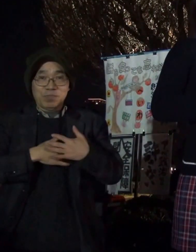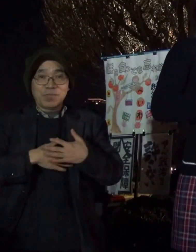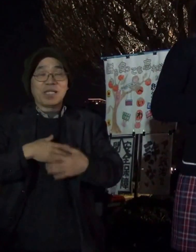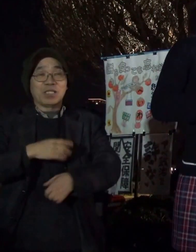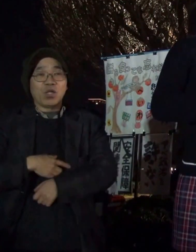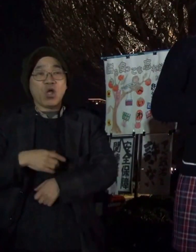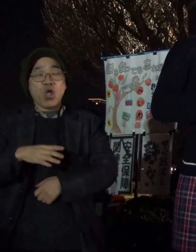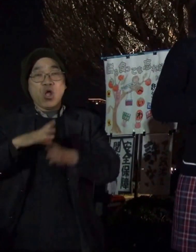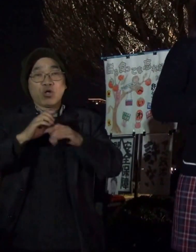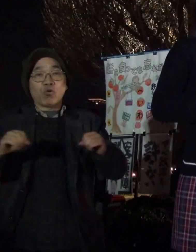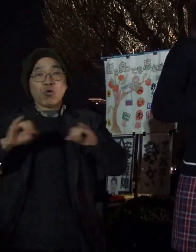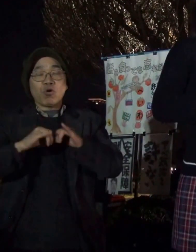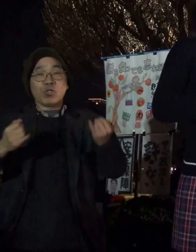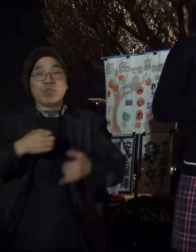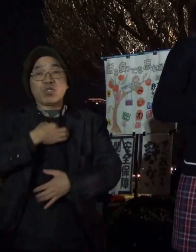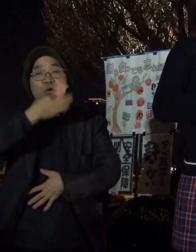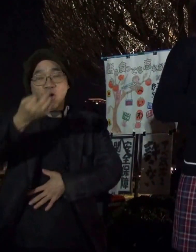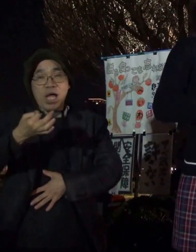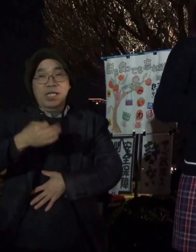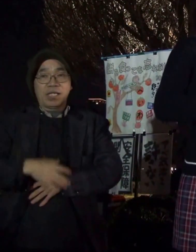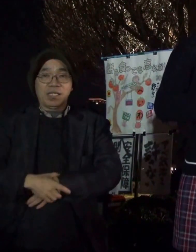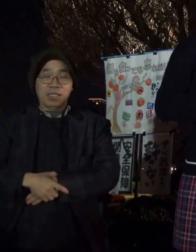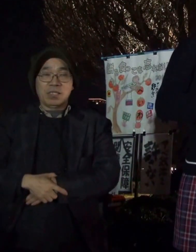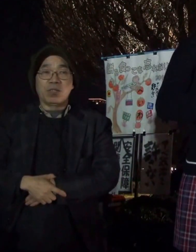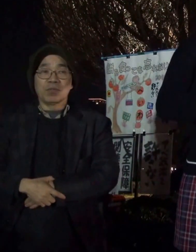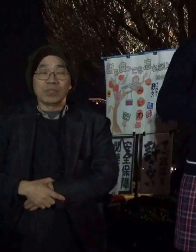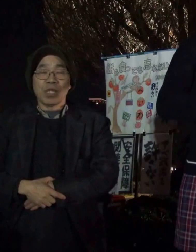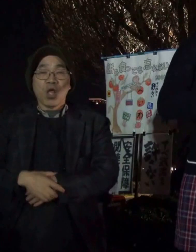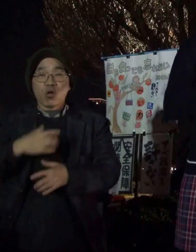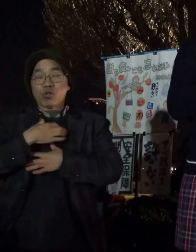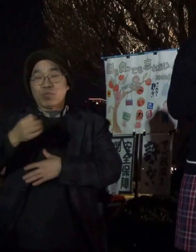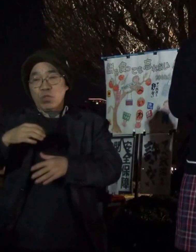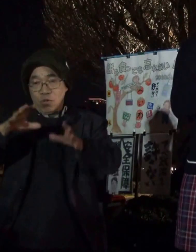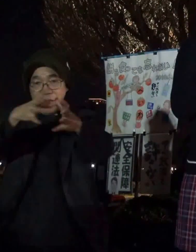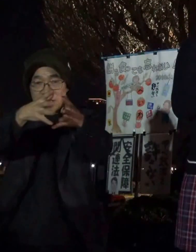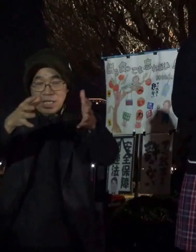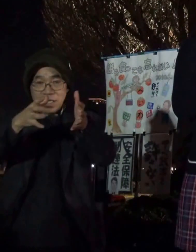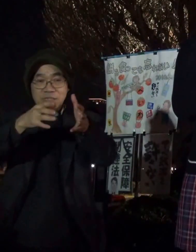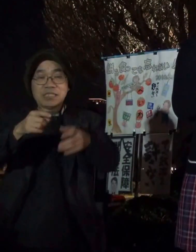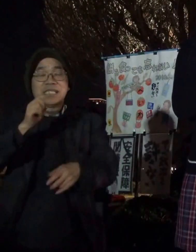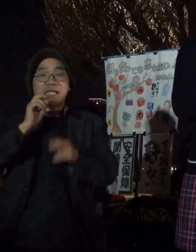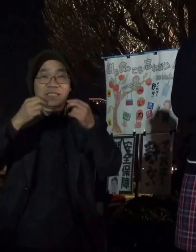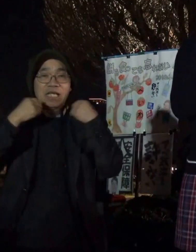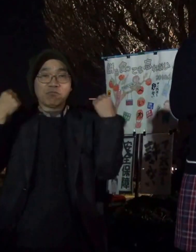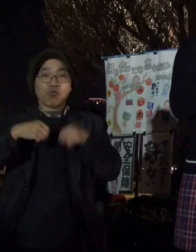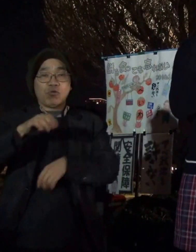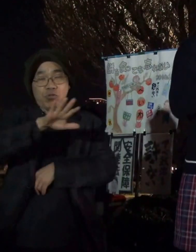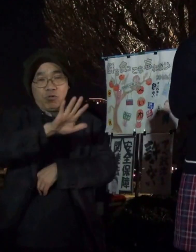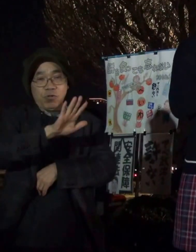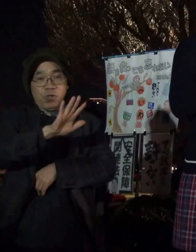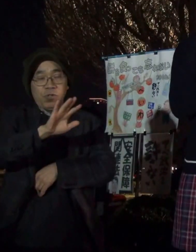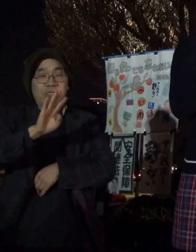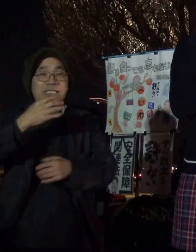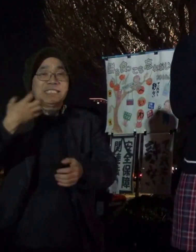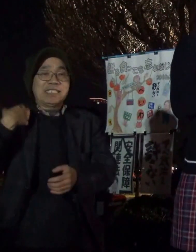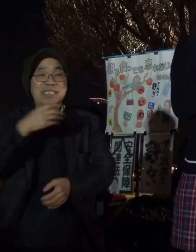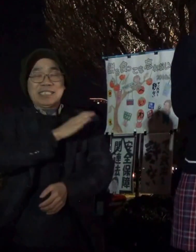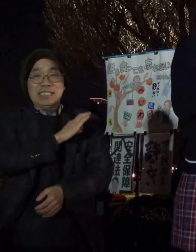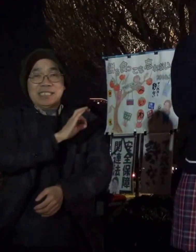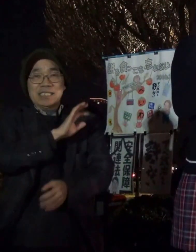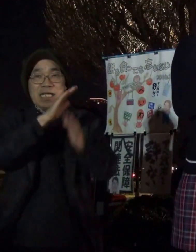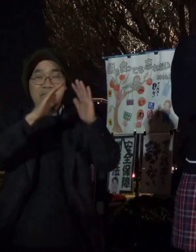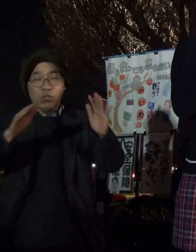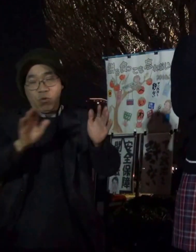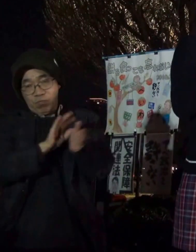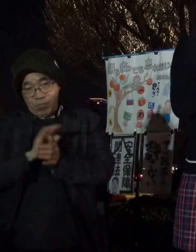声、成功人会と国民の声っていうユニットはどんどん増えていく、一緒に歌った方もユニットの一員になるということで、はい、今日は